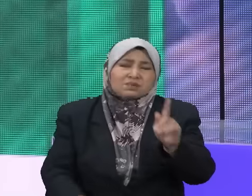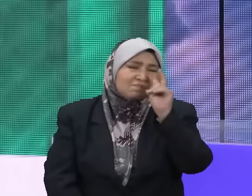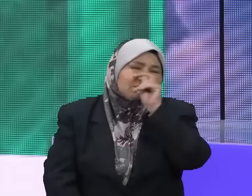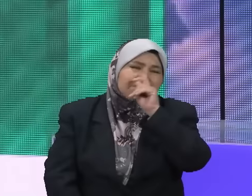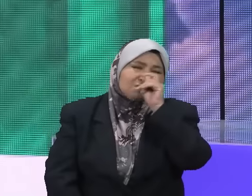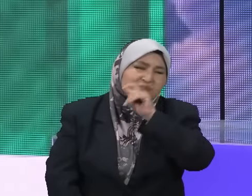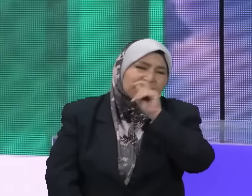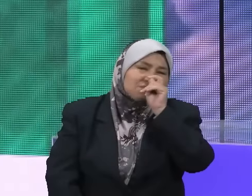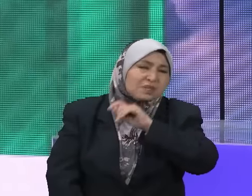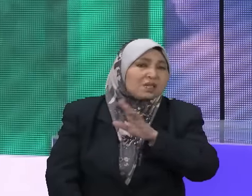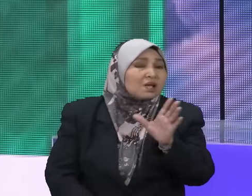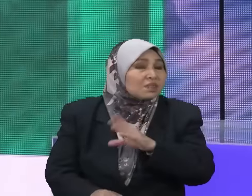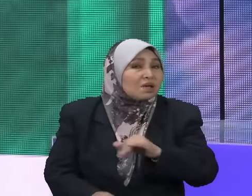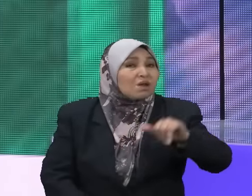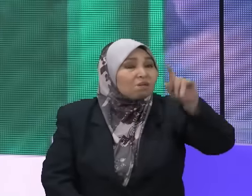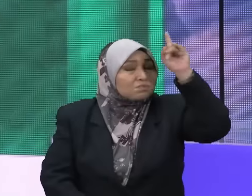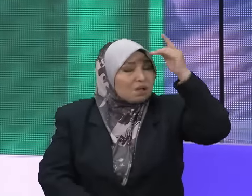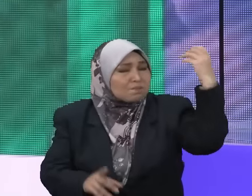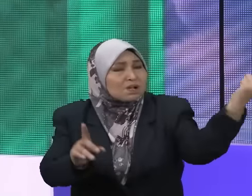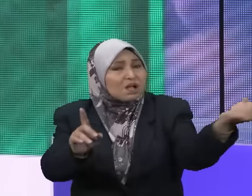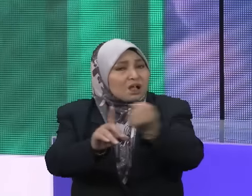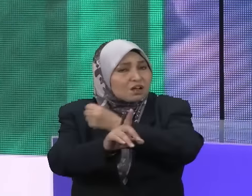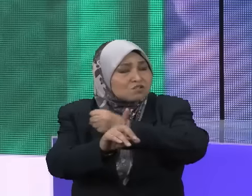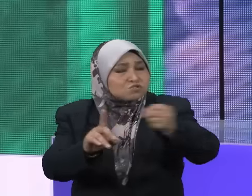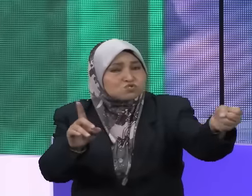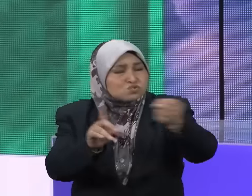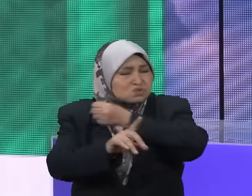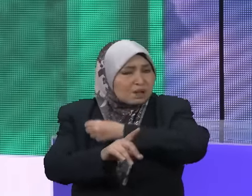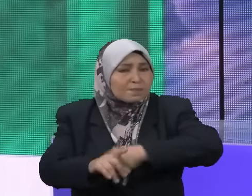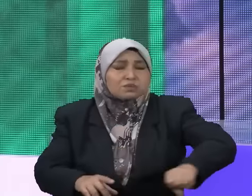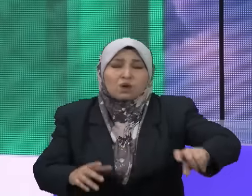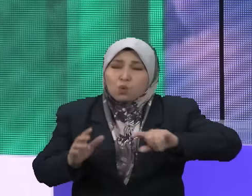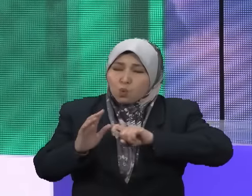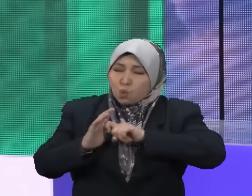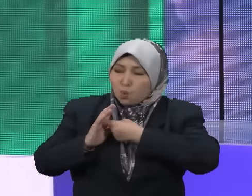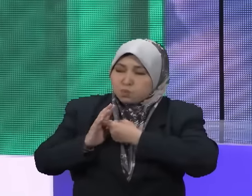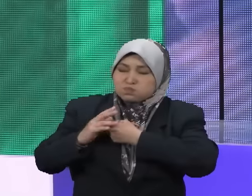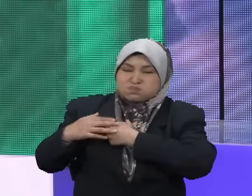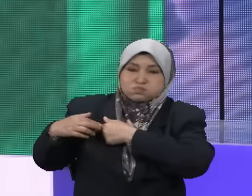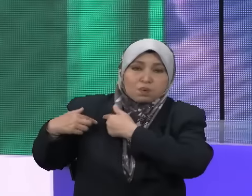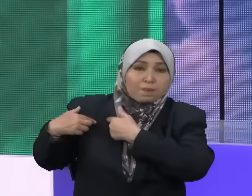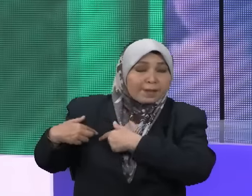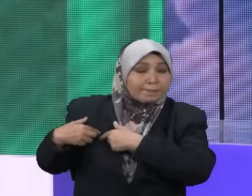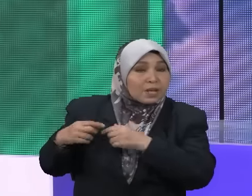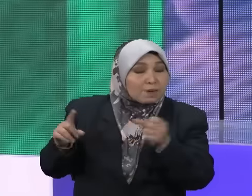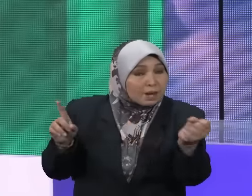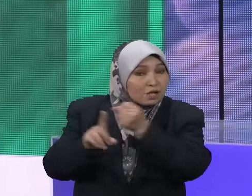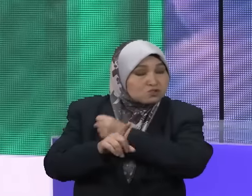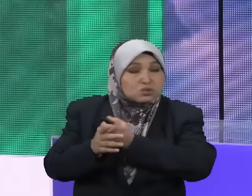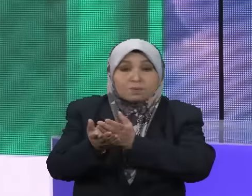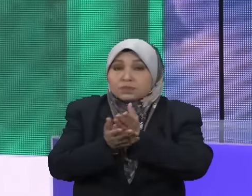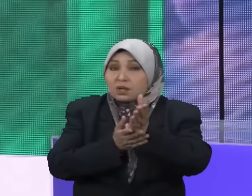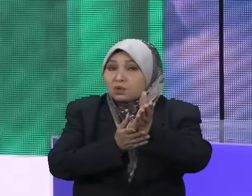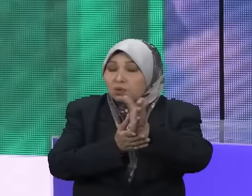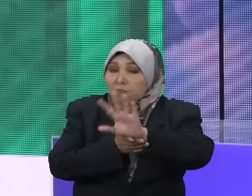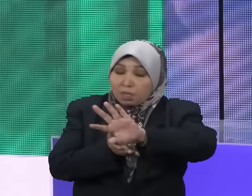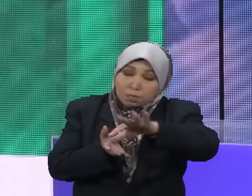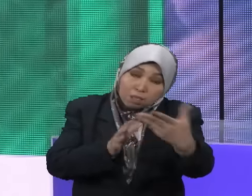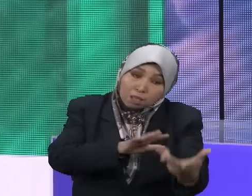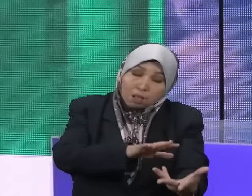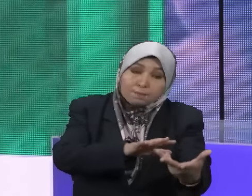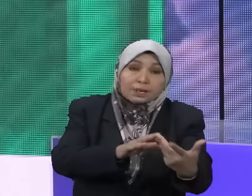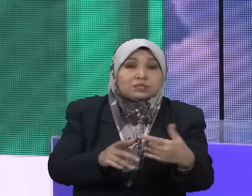mendustakannya, maka Allah mengazab mereka ataupun Allah kunci hati mereka. Mengazab terus saja ditebalikkan